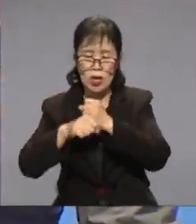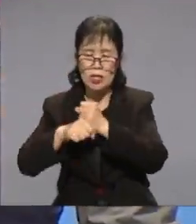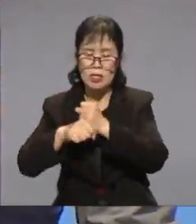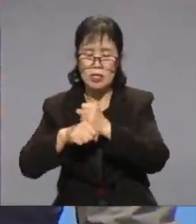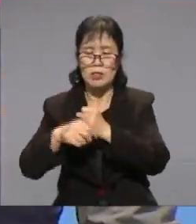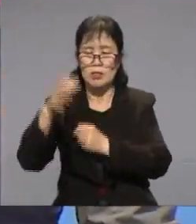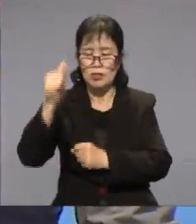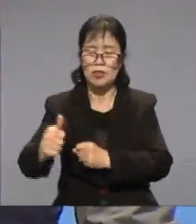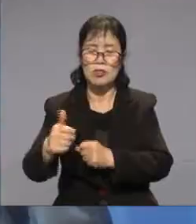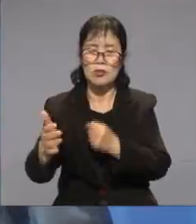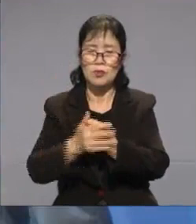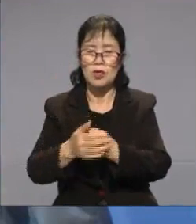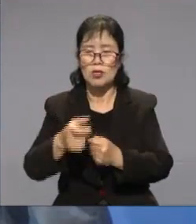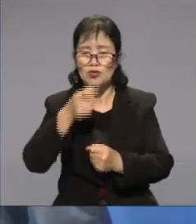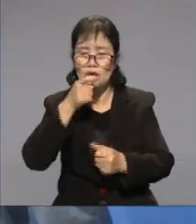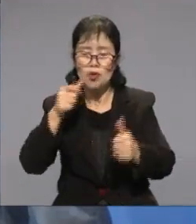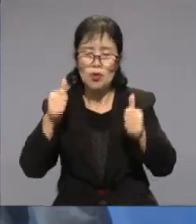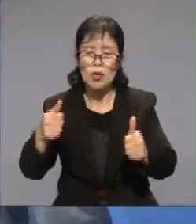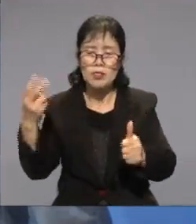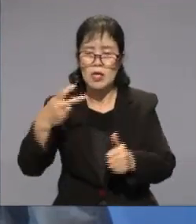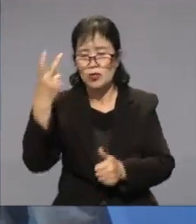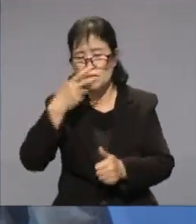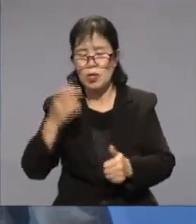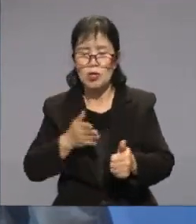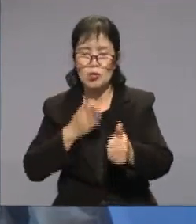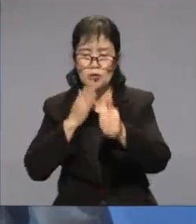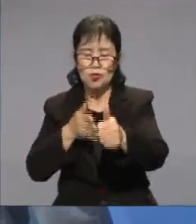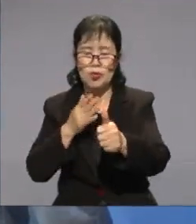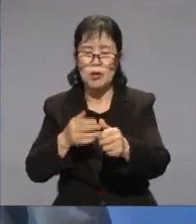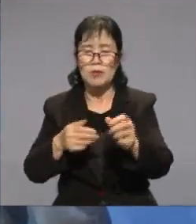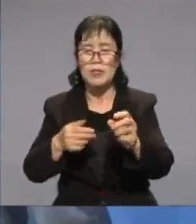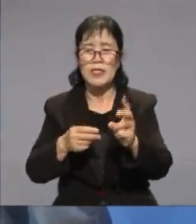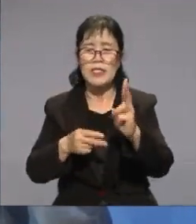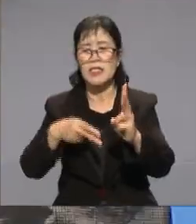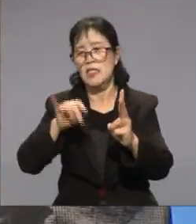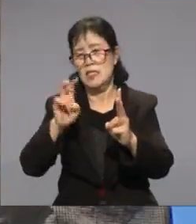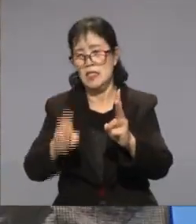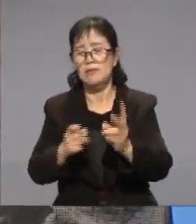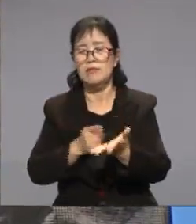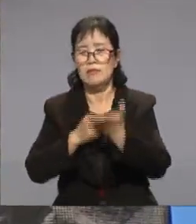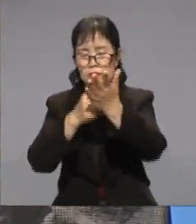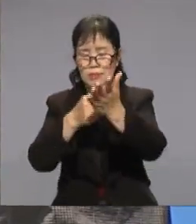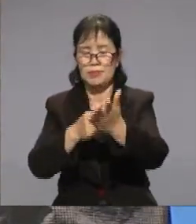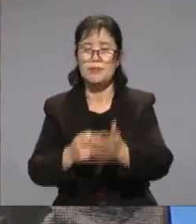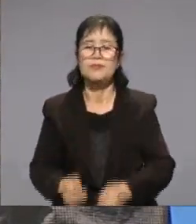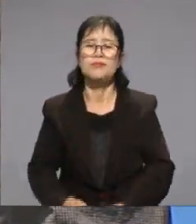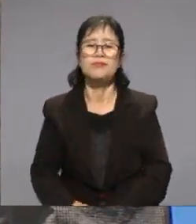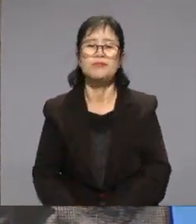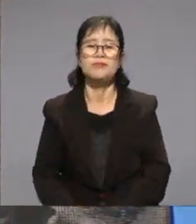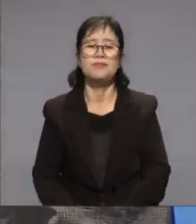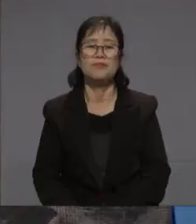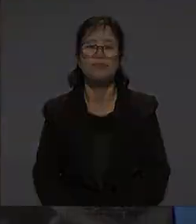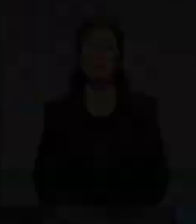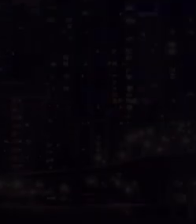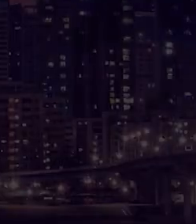인치 고에 재수사를 요청하는 한장을 제출했습니다 OBS 뉴스